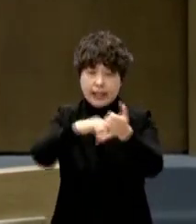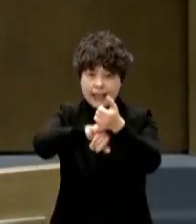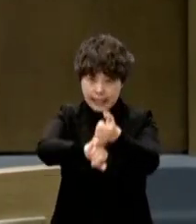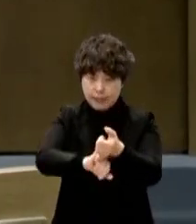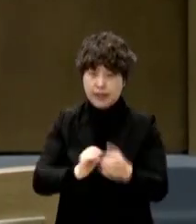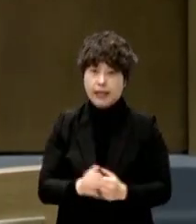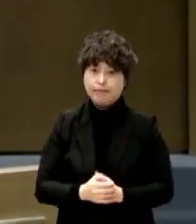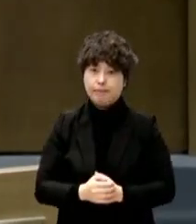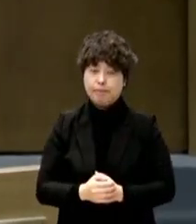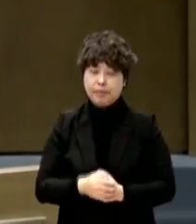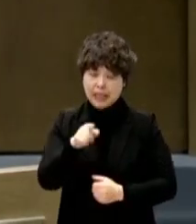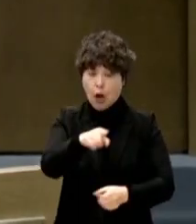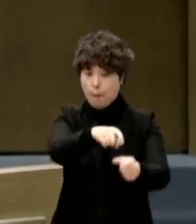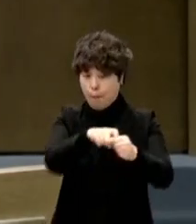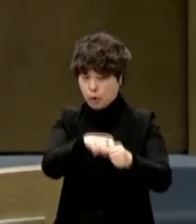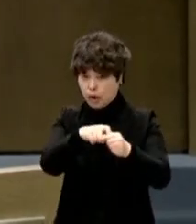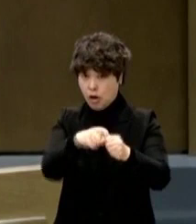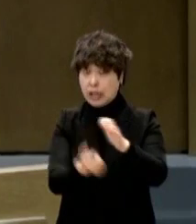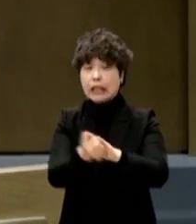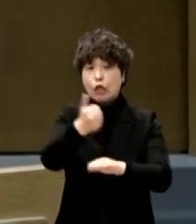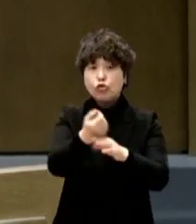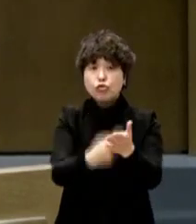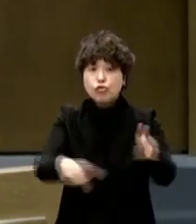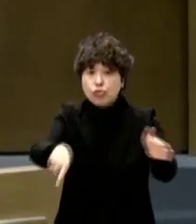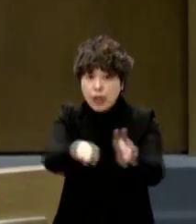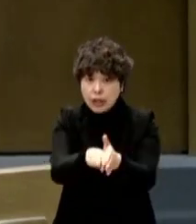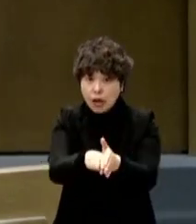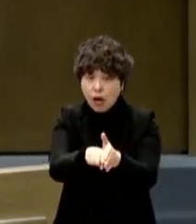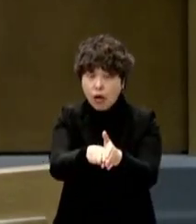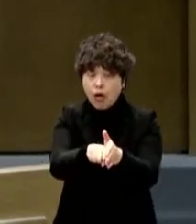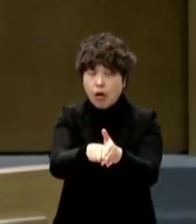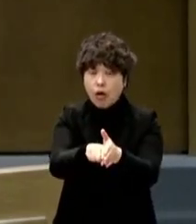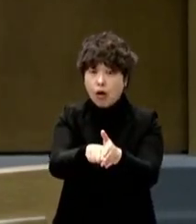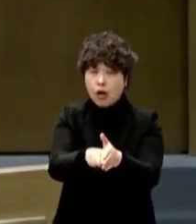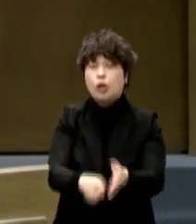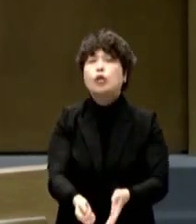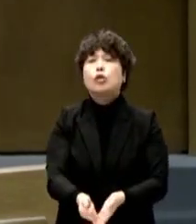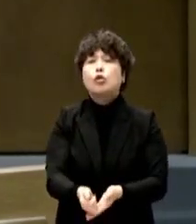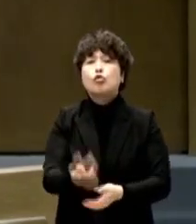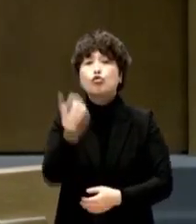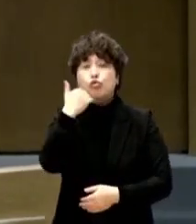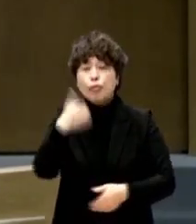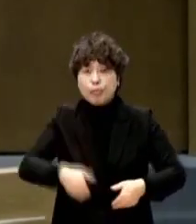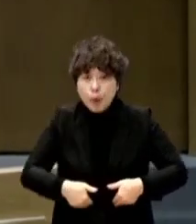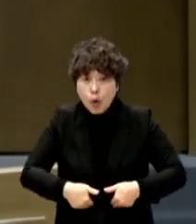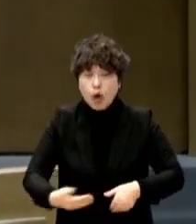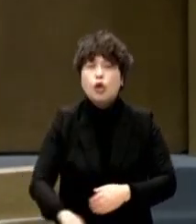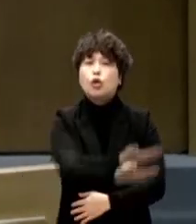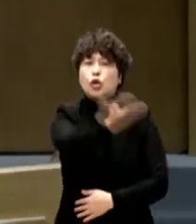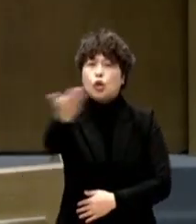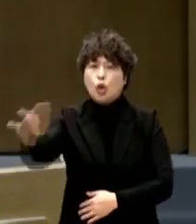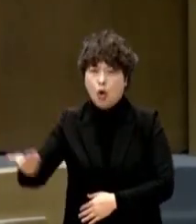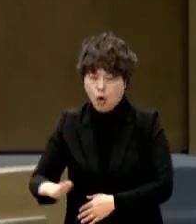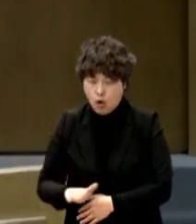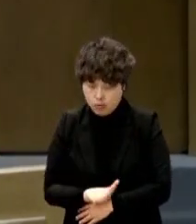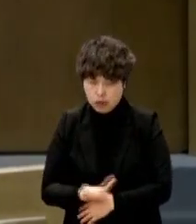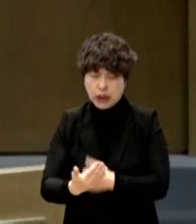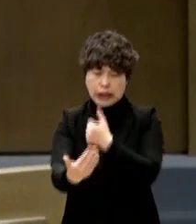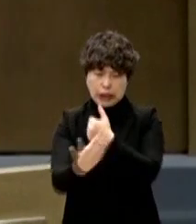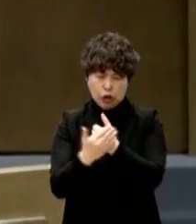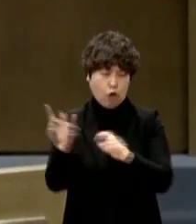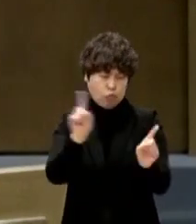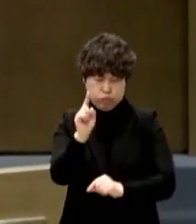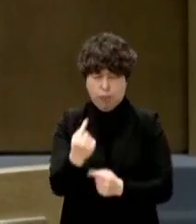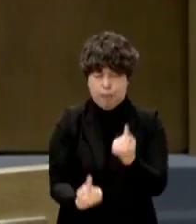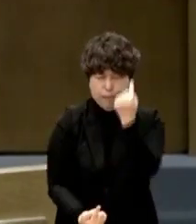여러분, 이러한 목적을 실현하기 위해서는 도민을 대표하는 존경하는 의원님들의 애정어린 성원과 지원이